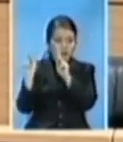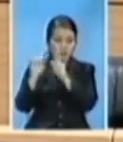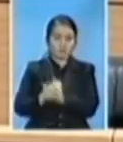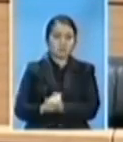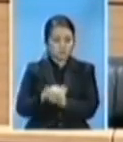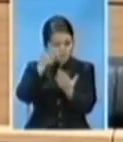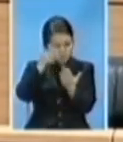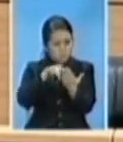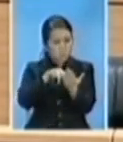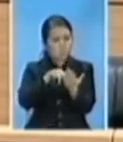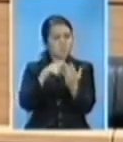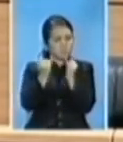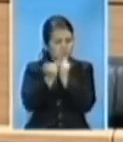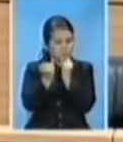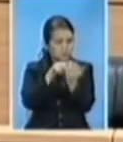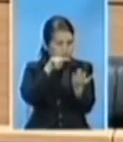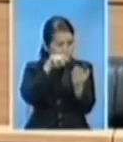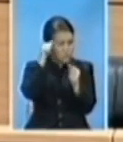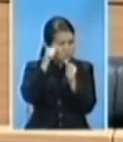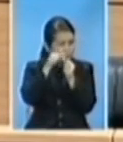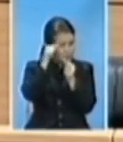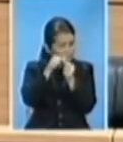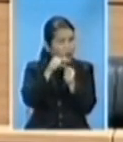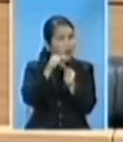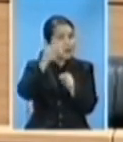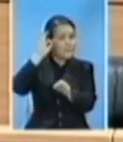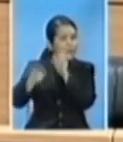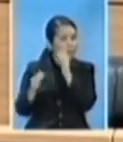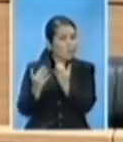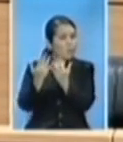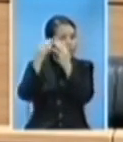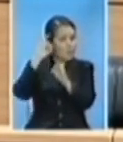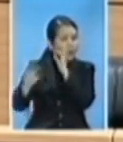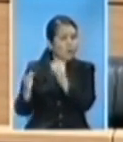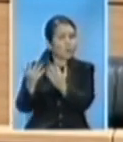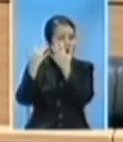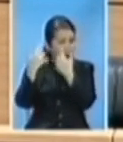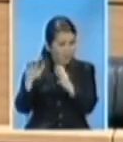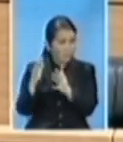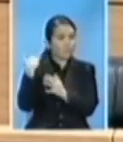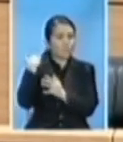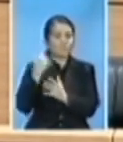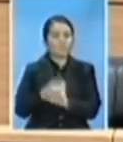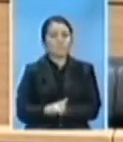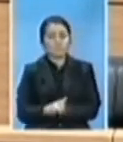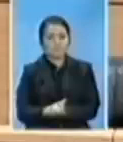หน้าคุ้นๆครับเคยร่วมกันเผามาแล้วครับเผาบ้านเผาเมืองมาแล้ว